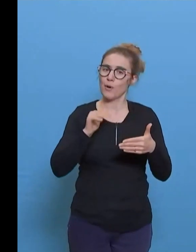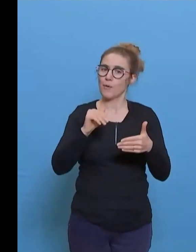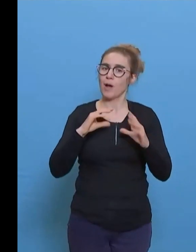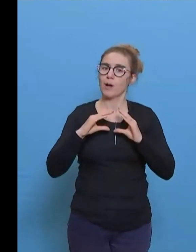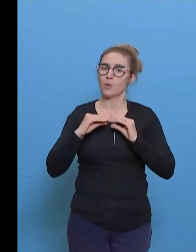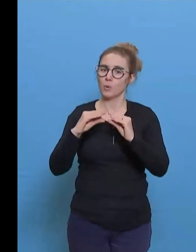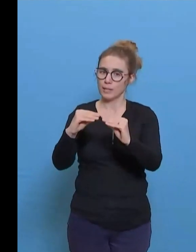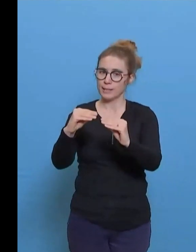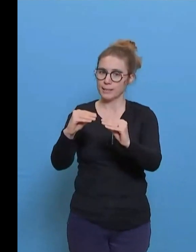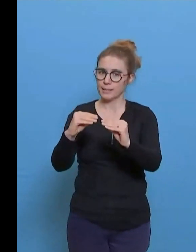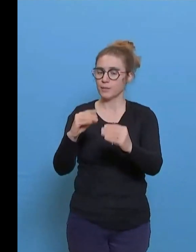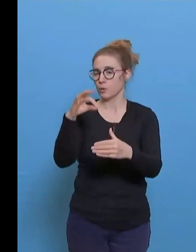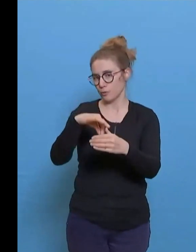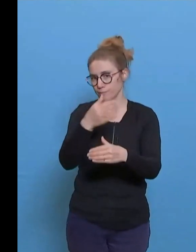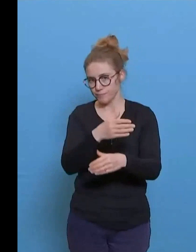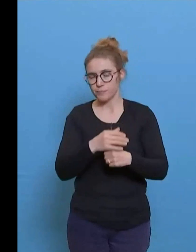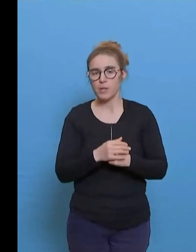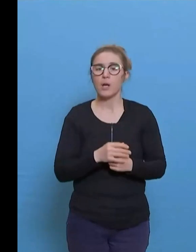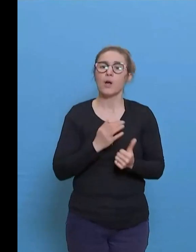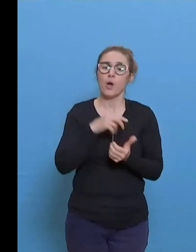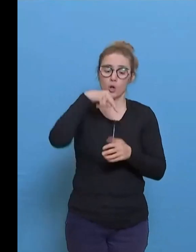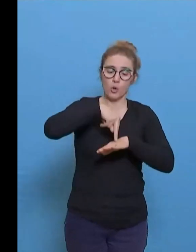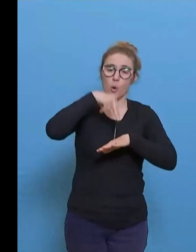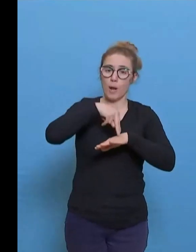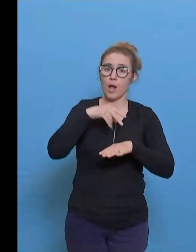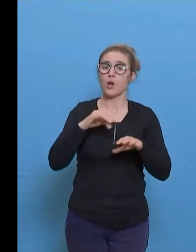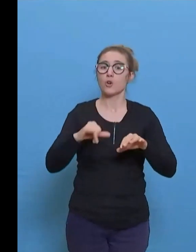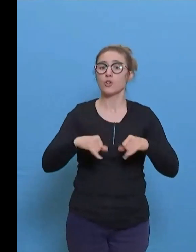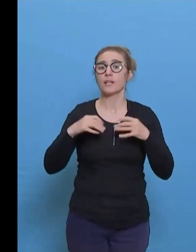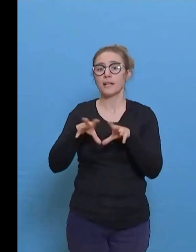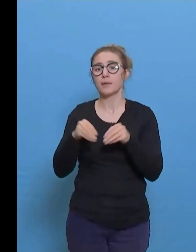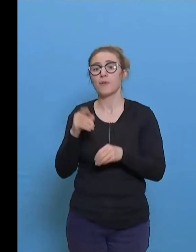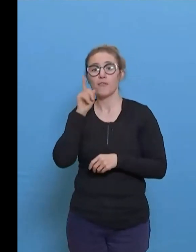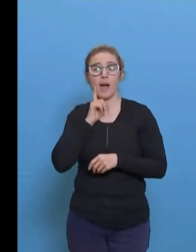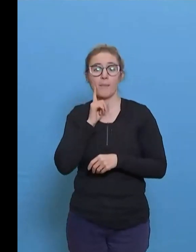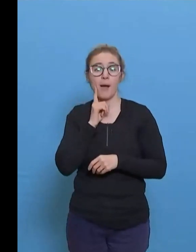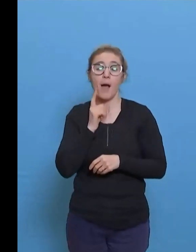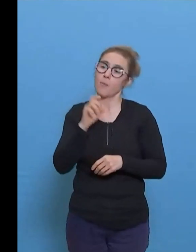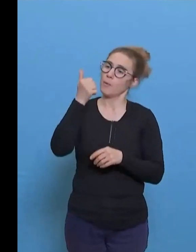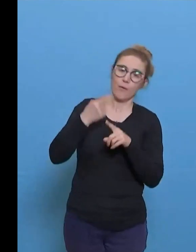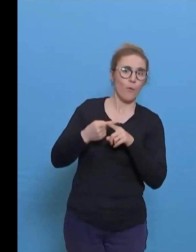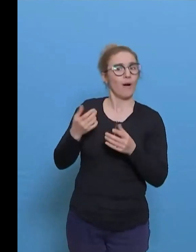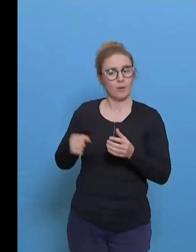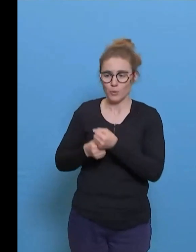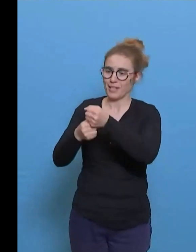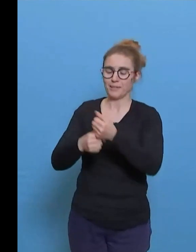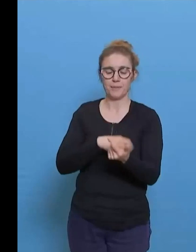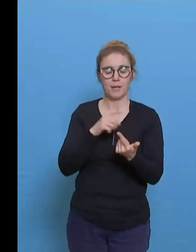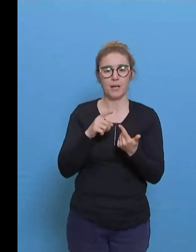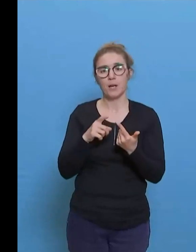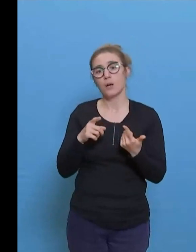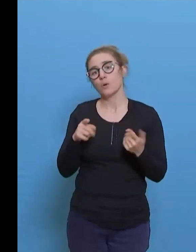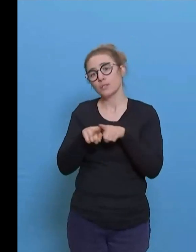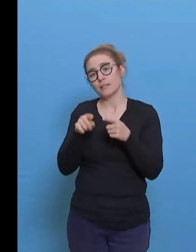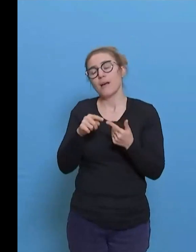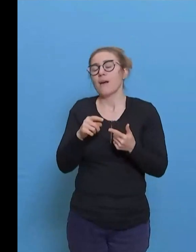votes que nous allons produire, nous avons le tremplin Jeunes équipes féminines, avec 3 équipes soutenues pour la première fois, et Jeanne a rappelé que nous